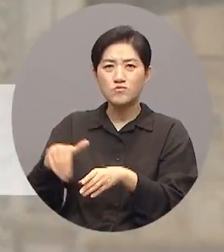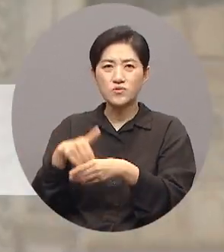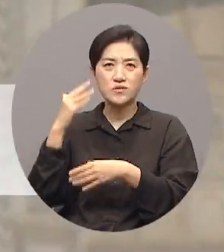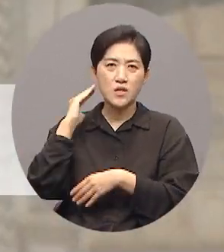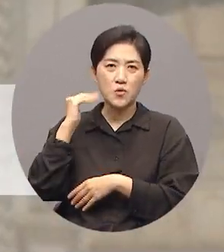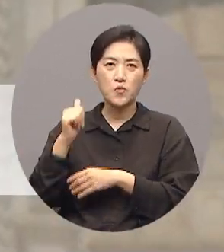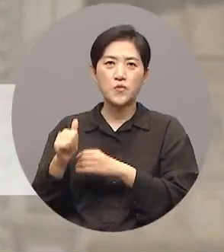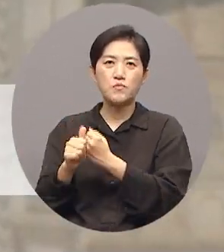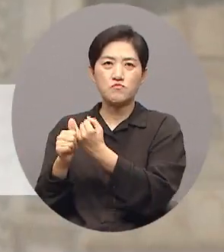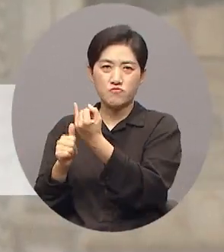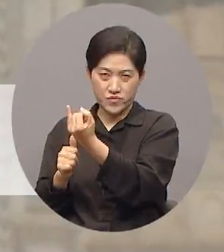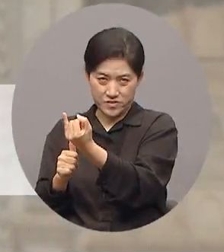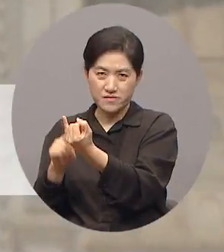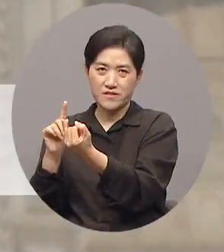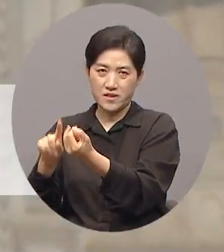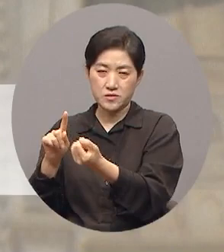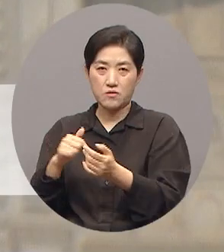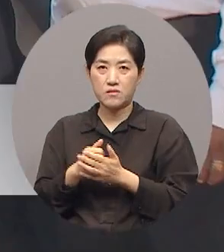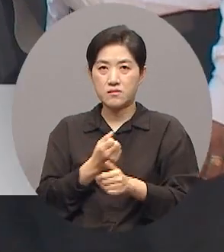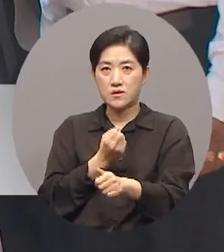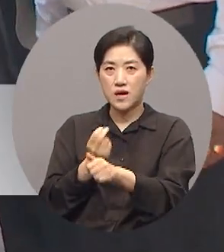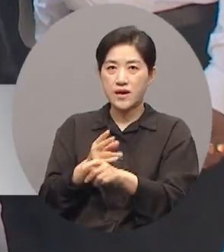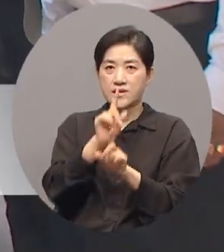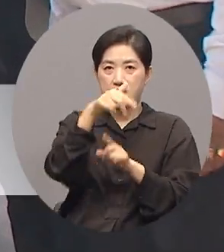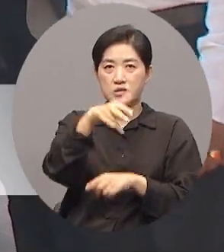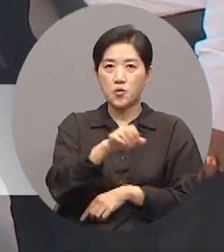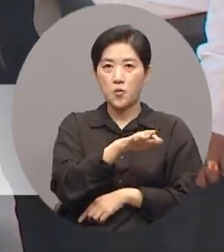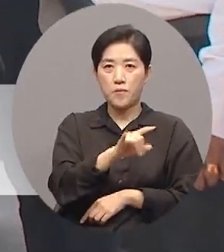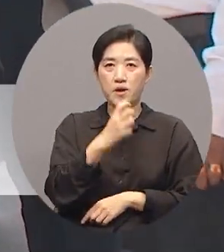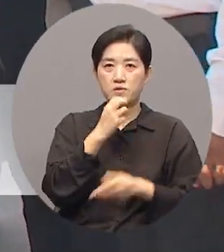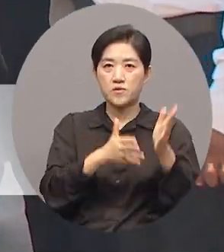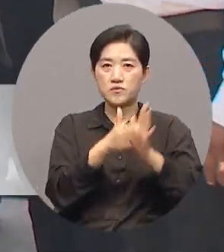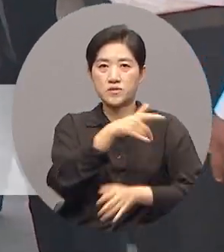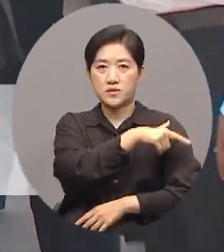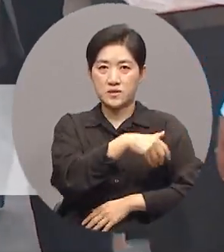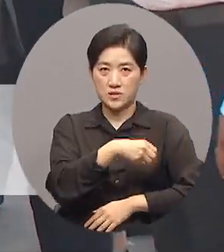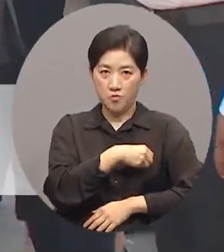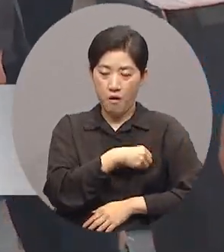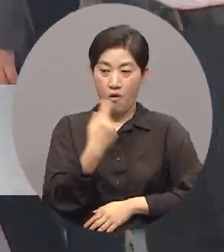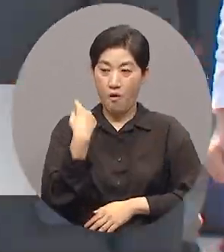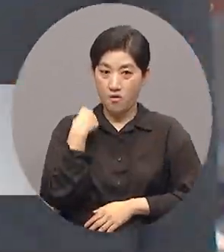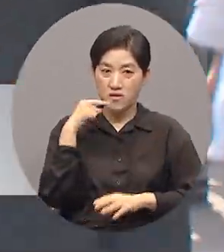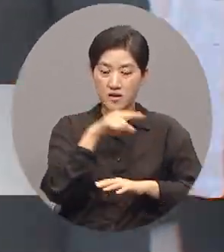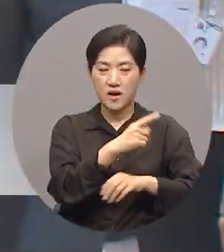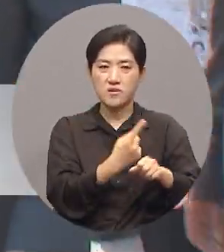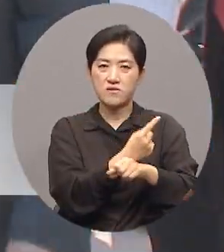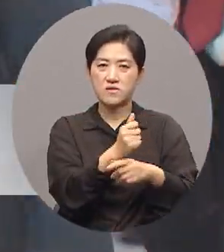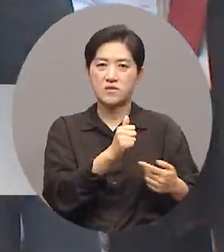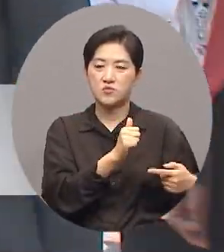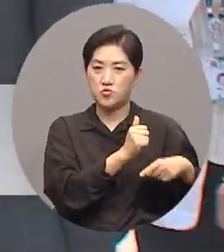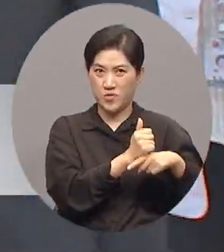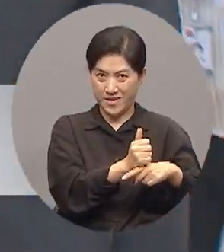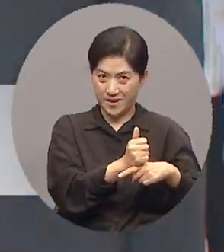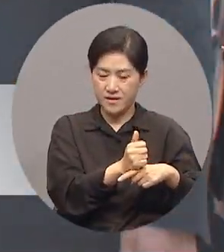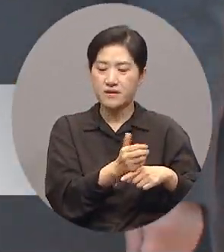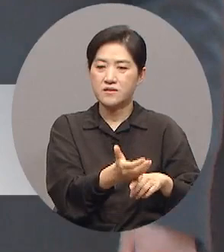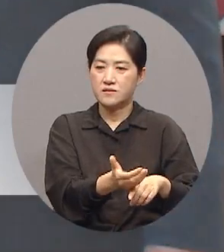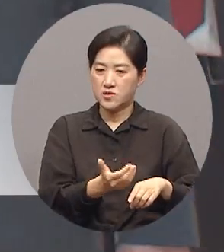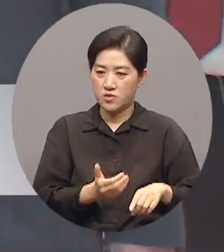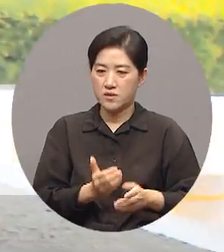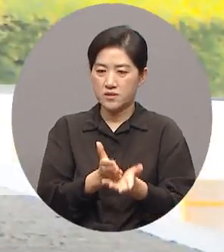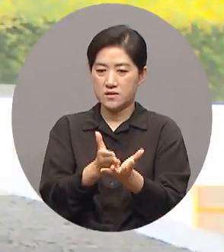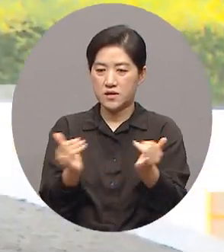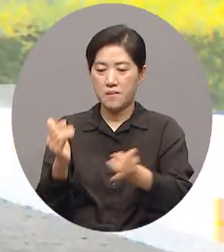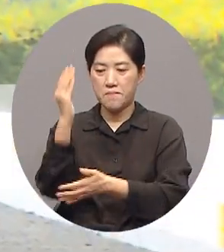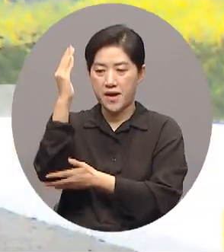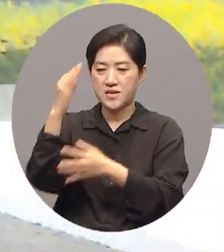서울시 의원이 어제 11시간에 걸쳐 검찰 조사를 받았습니다 이시 의원은 조사를 받기 전 취재진에게